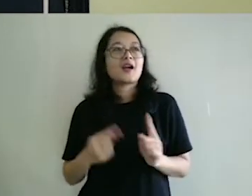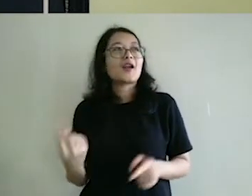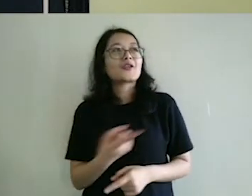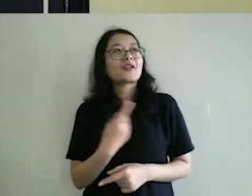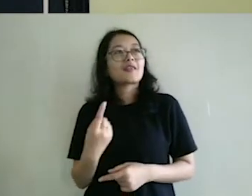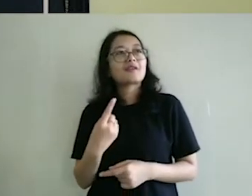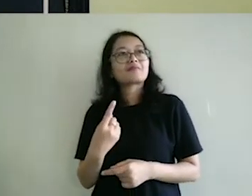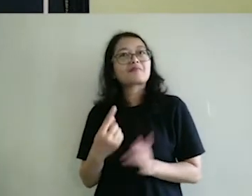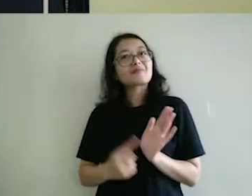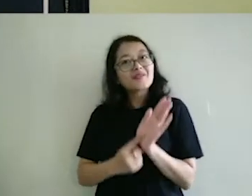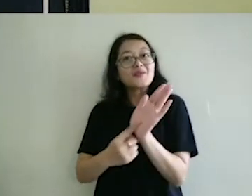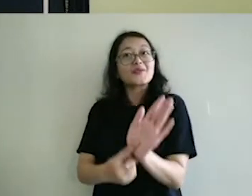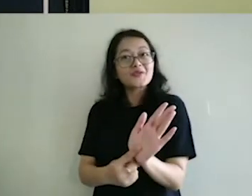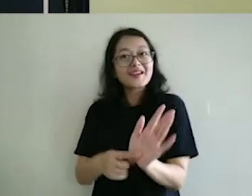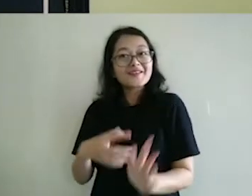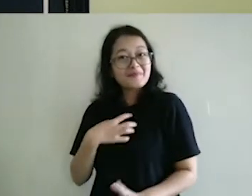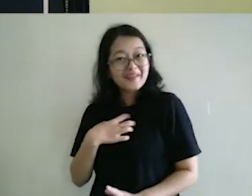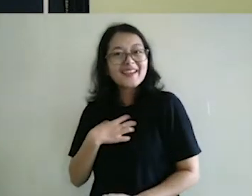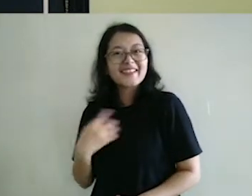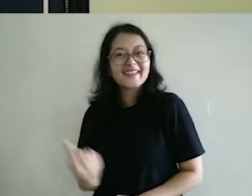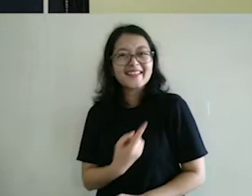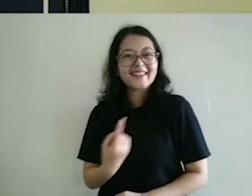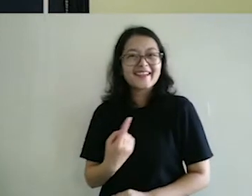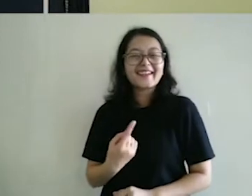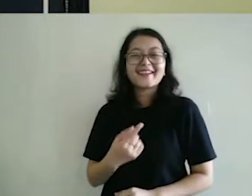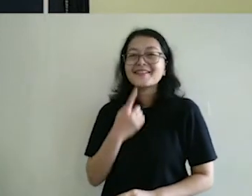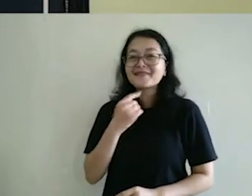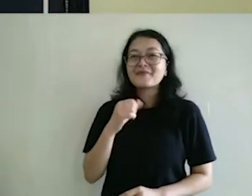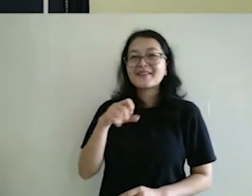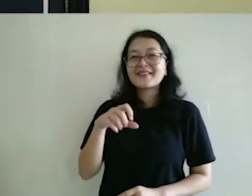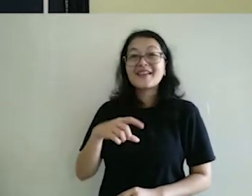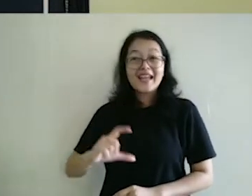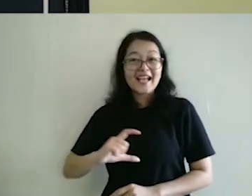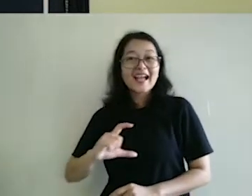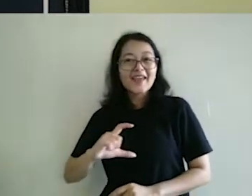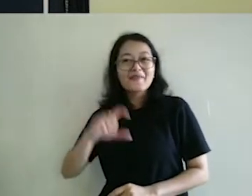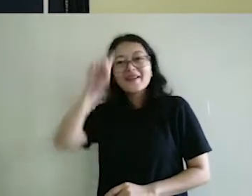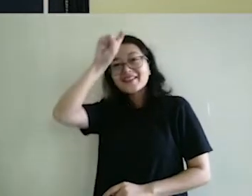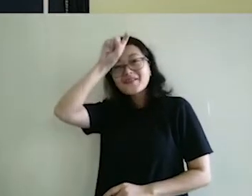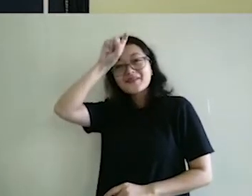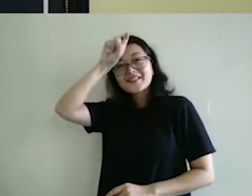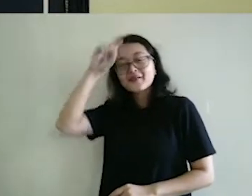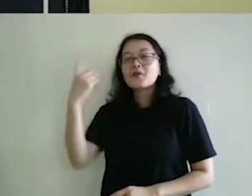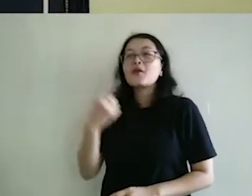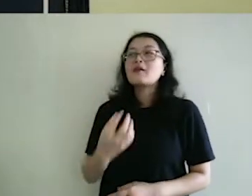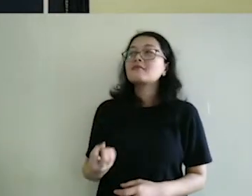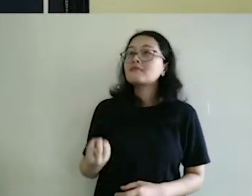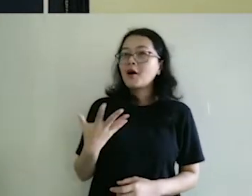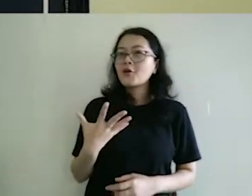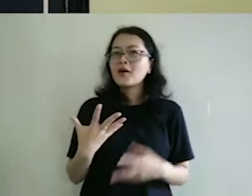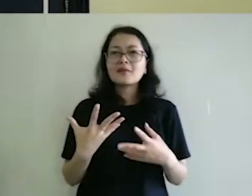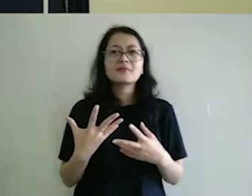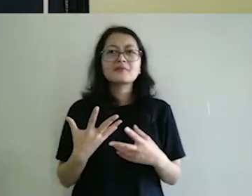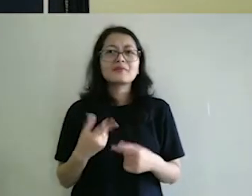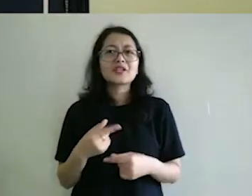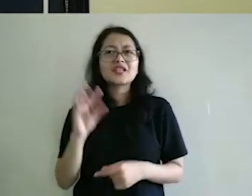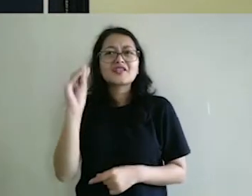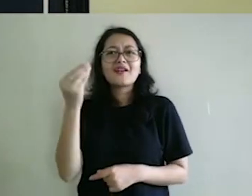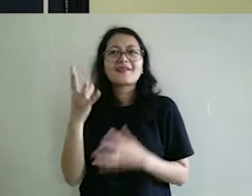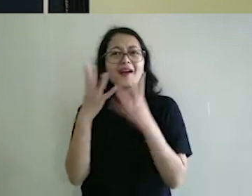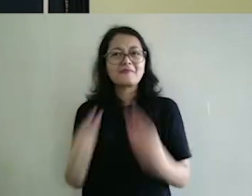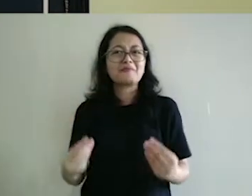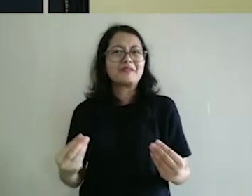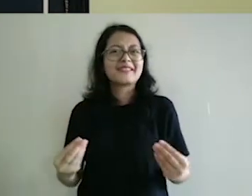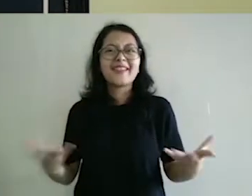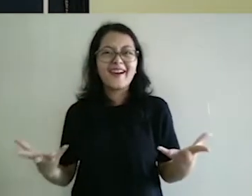waduh, saya bisa bayangkan mawar-mawar di Jabodetabek akan habis. Oleh karena itu, dalam mengungkapkan perasaan seperti ini,